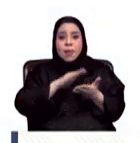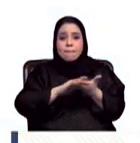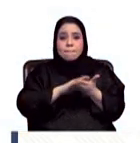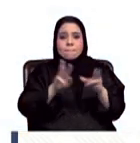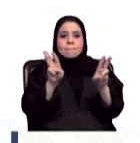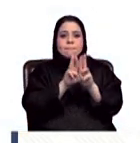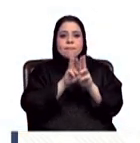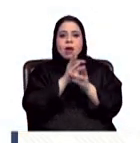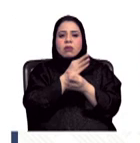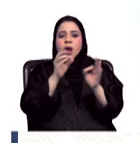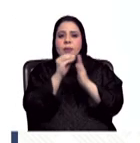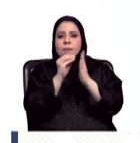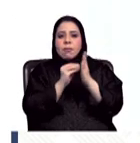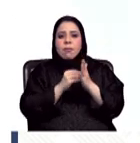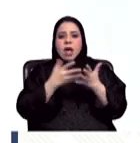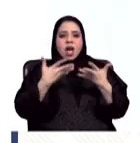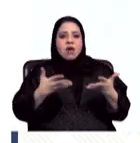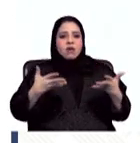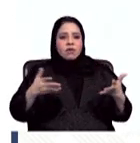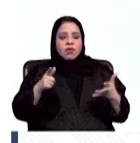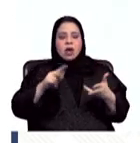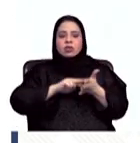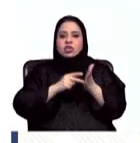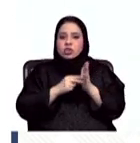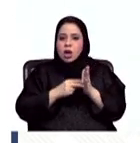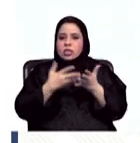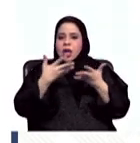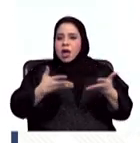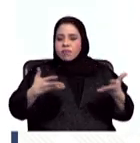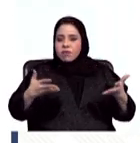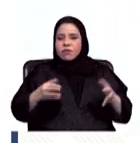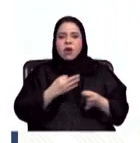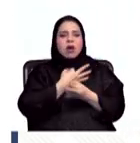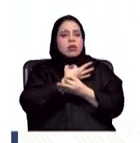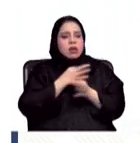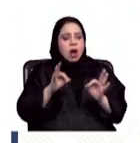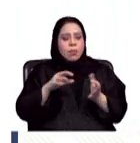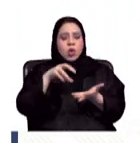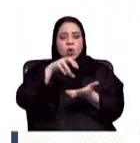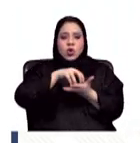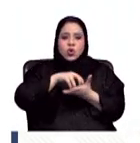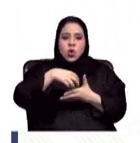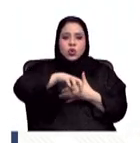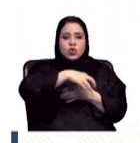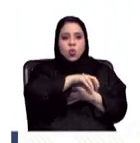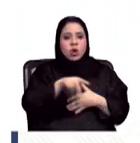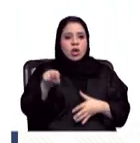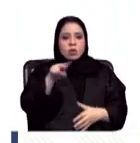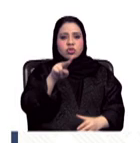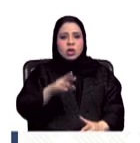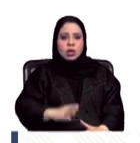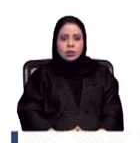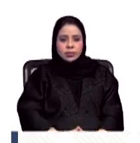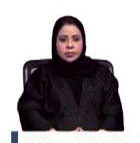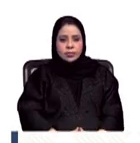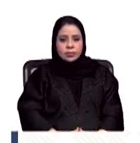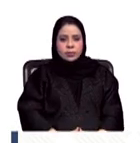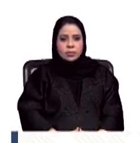الالكترونيه التي تم اعدادها لتسهيل كافه الاجراءات اللوجستيه على الدول